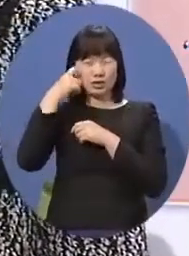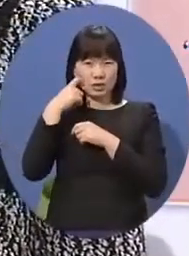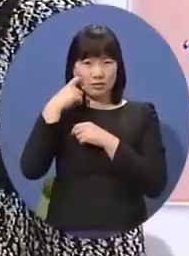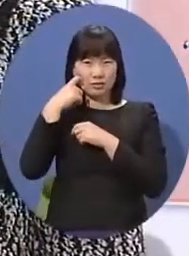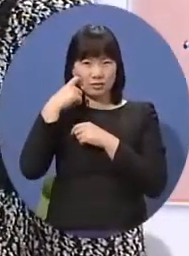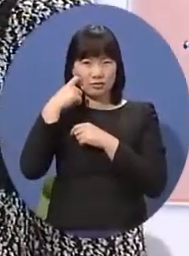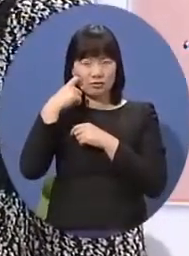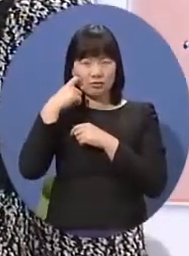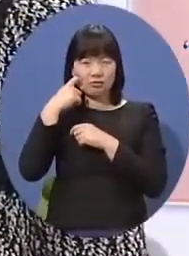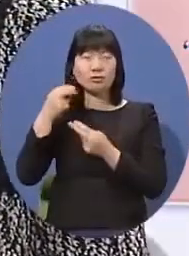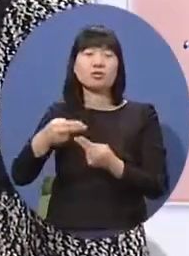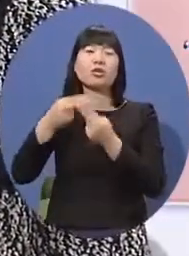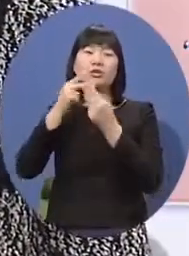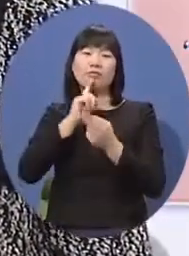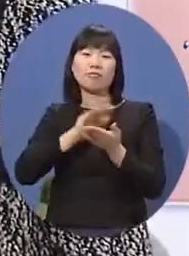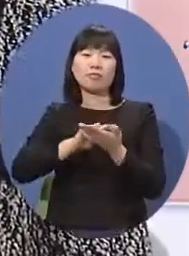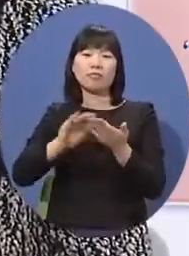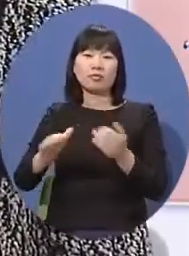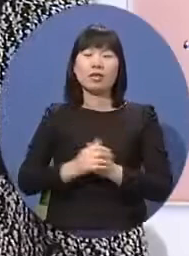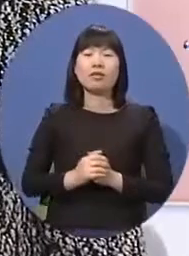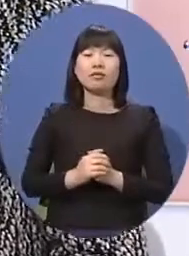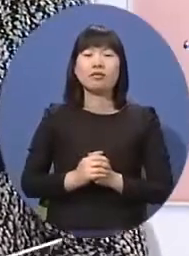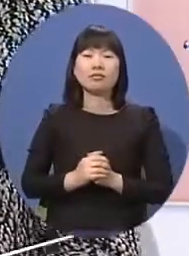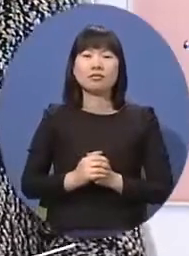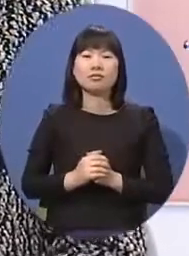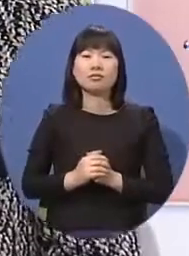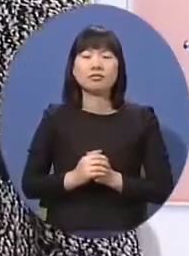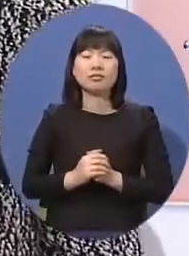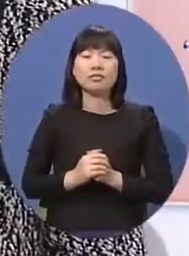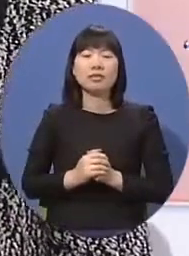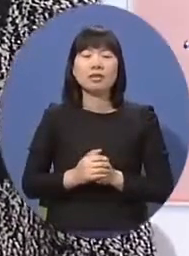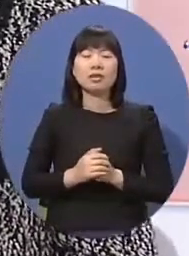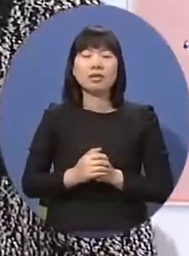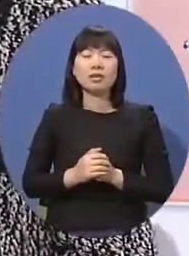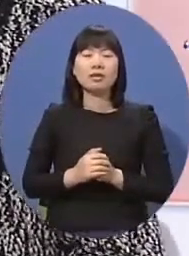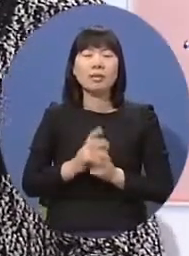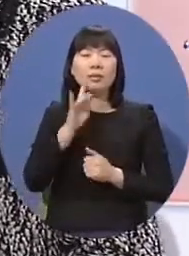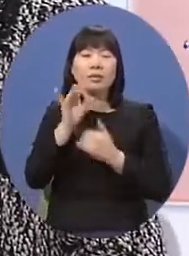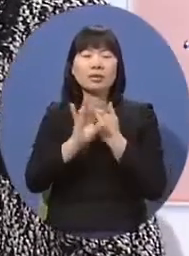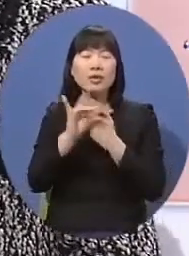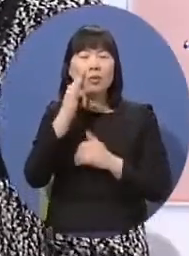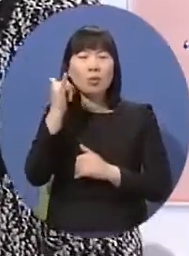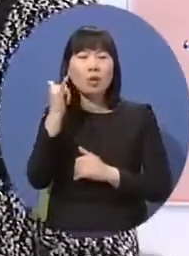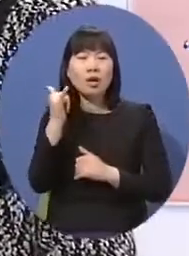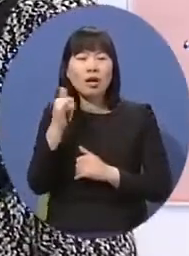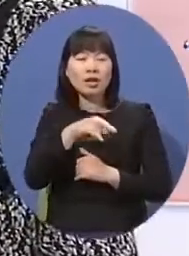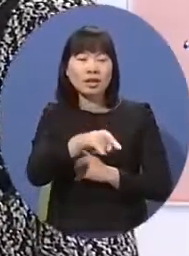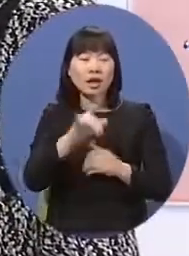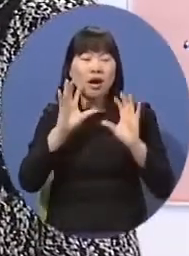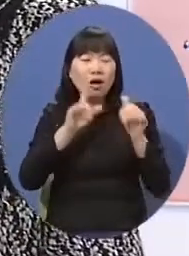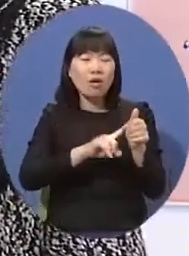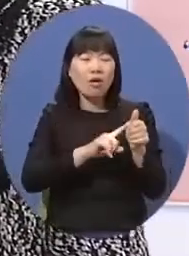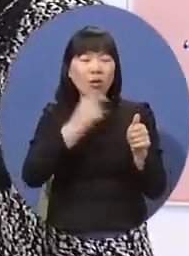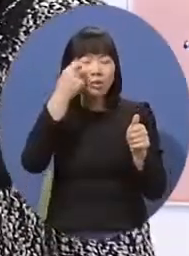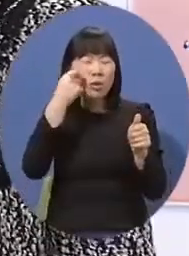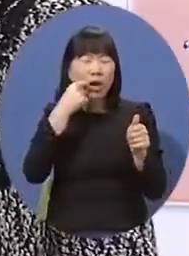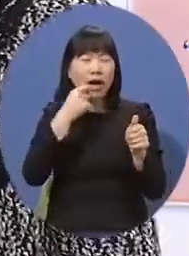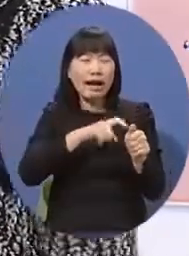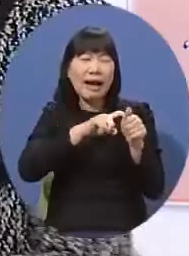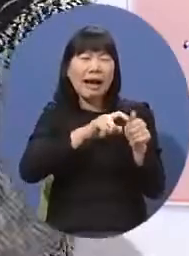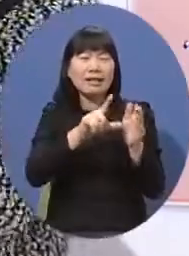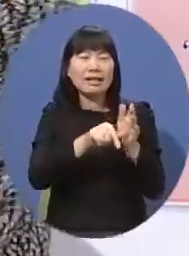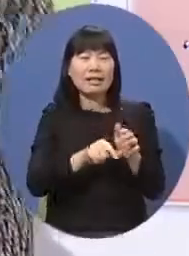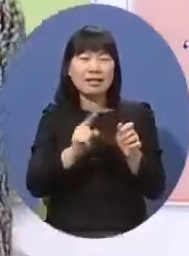몸으로 받아들여요. 그래서 세포가 기억한다고 하잖아요. 예, 몸이. 예. 그래서 만약 부모님이 이 아이가 막 울거나 뗐을